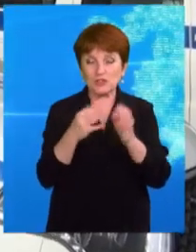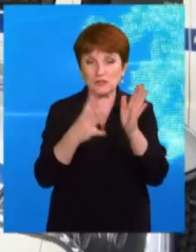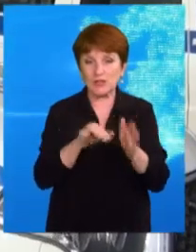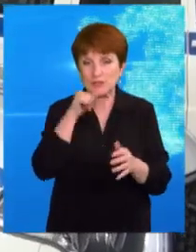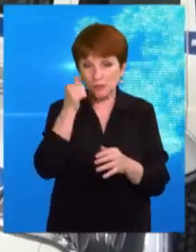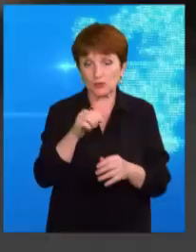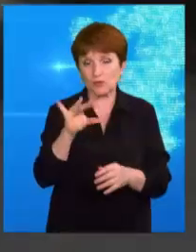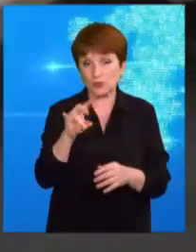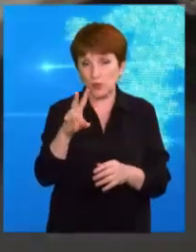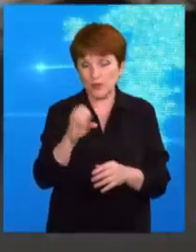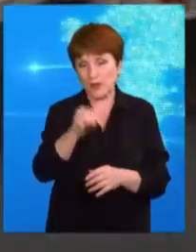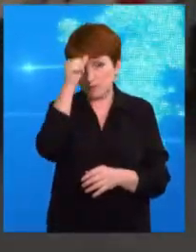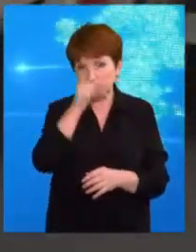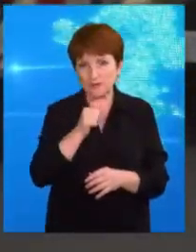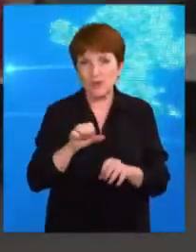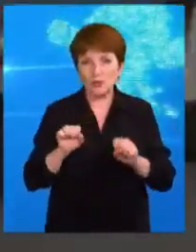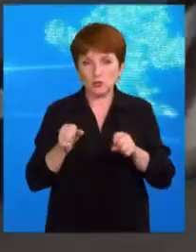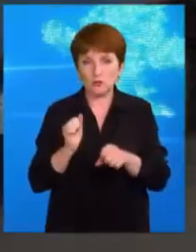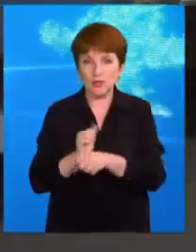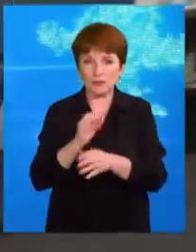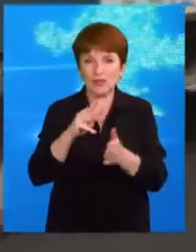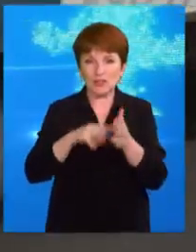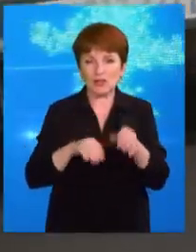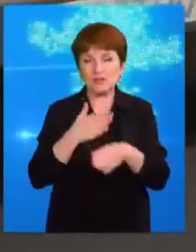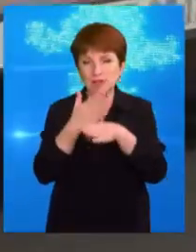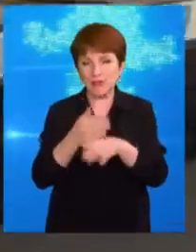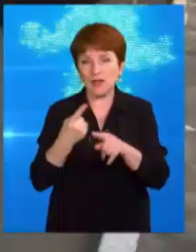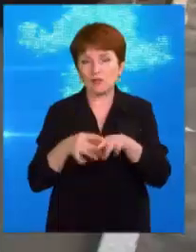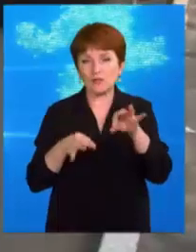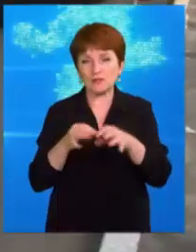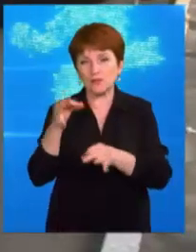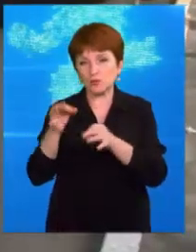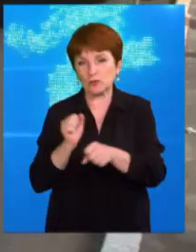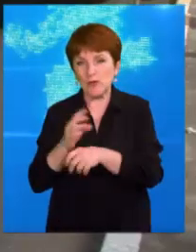в июне месяце. Скутер отправили на штрафстоянку, а его водителя